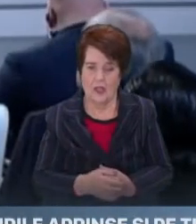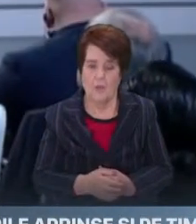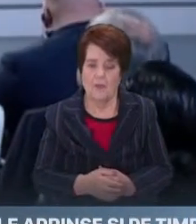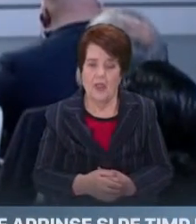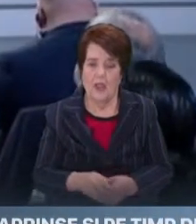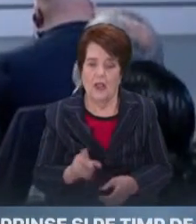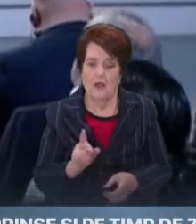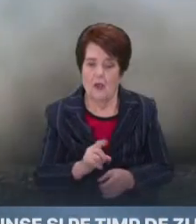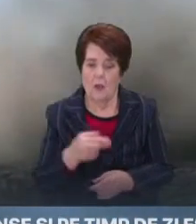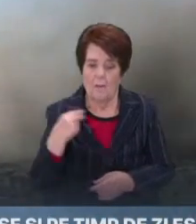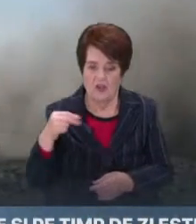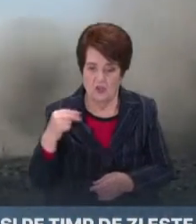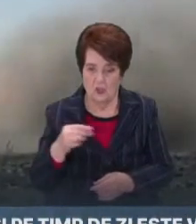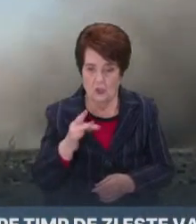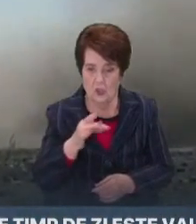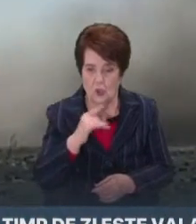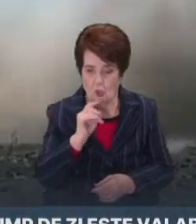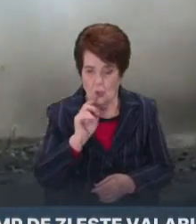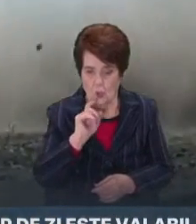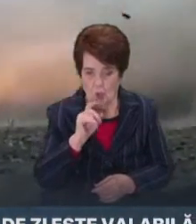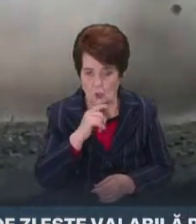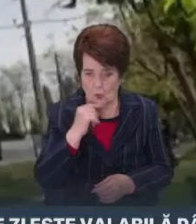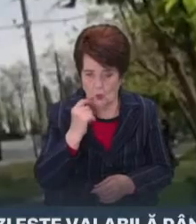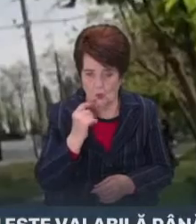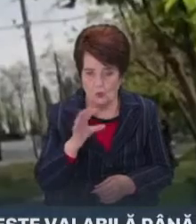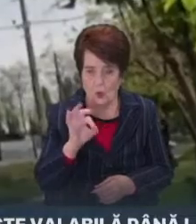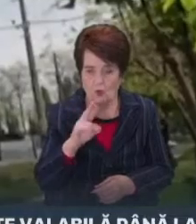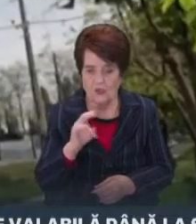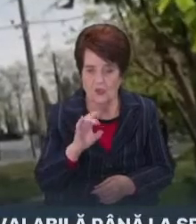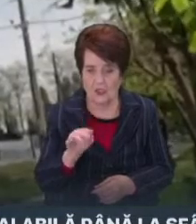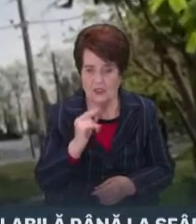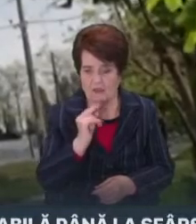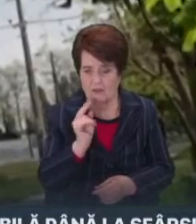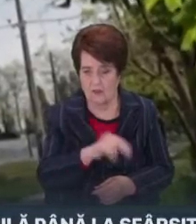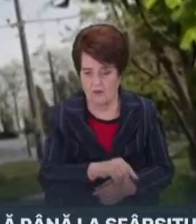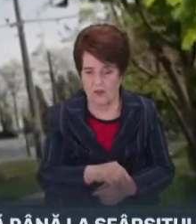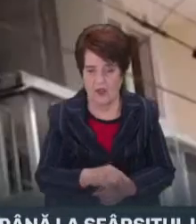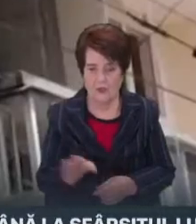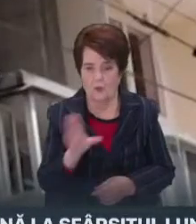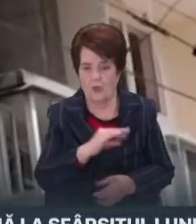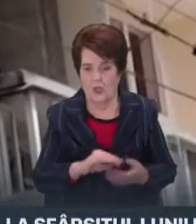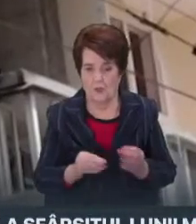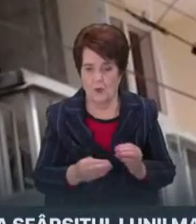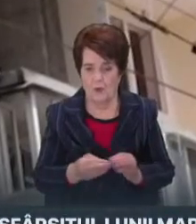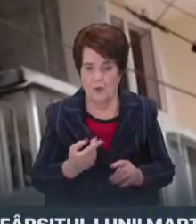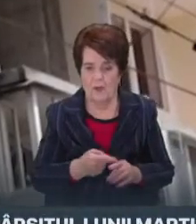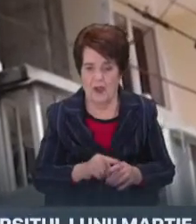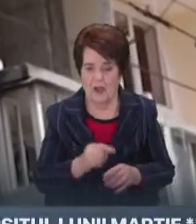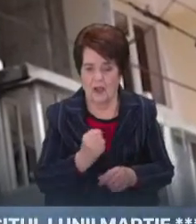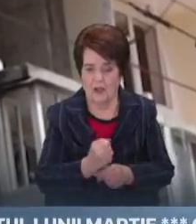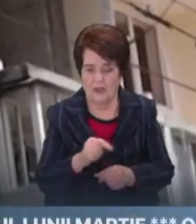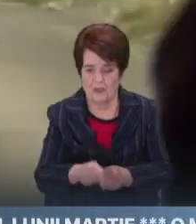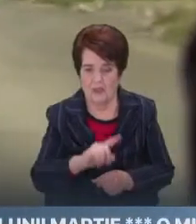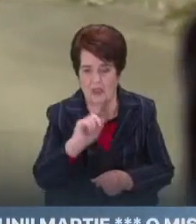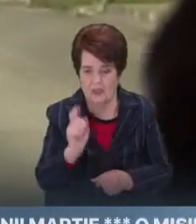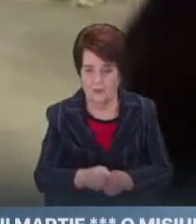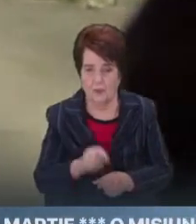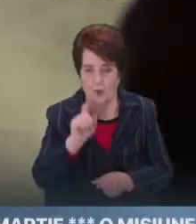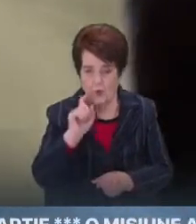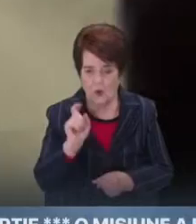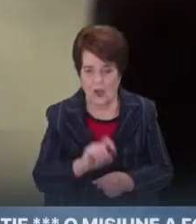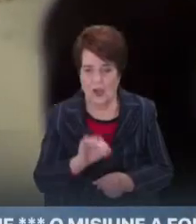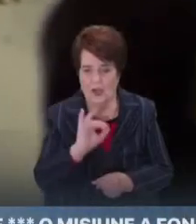Totodată, președintele rus a dat vina pe Occident pentru toate problemele majore cu care se confruntă lumea, de la războiul din Ucraina până